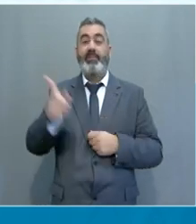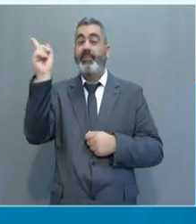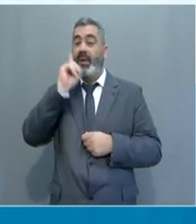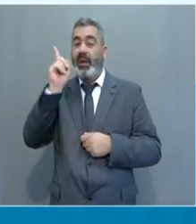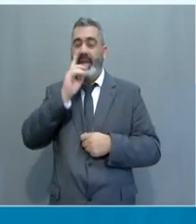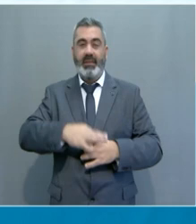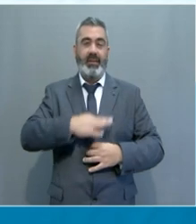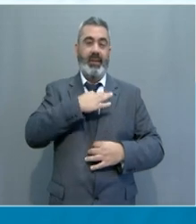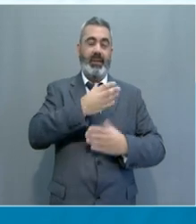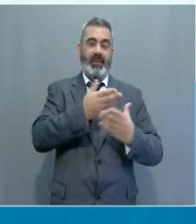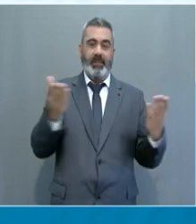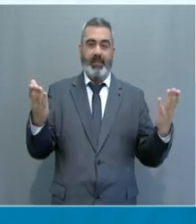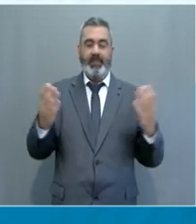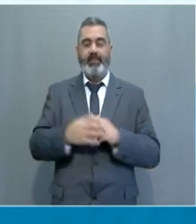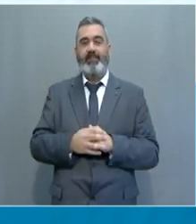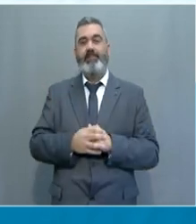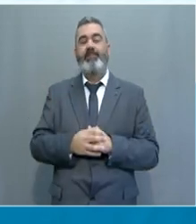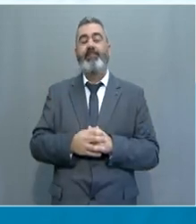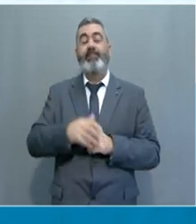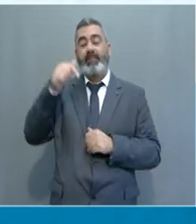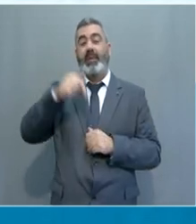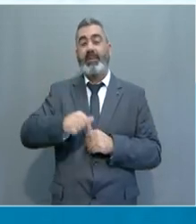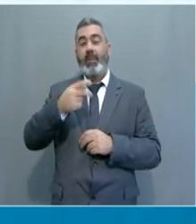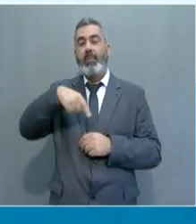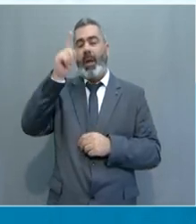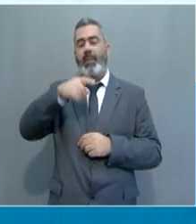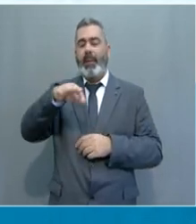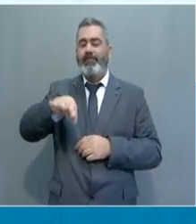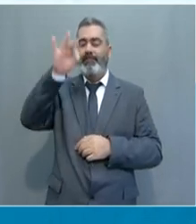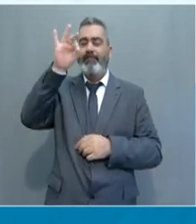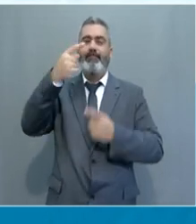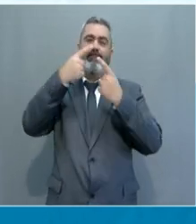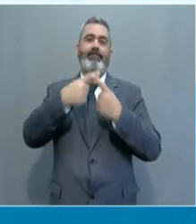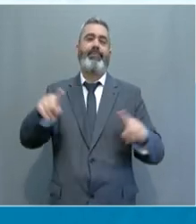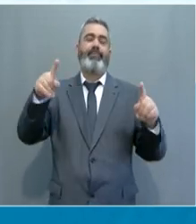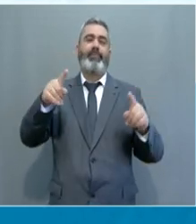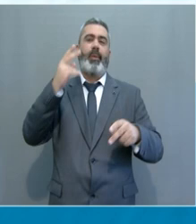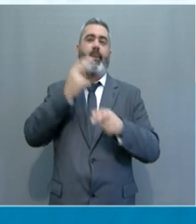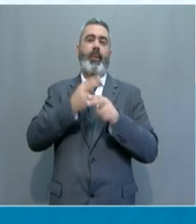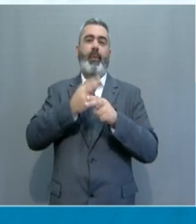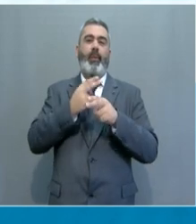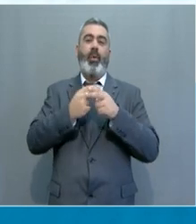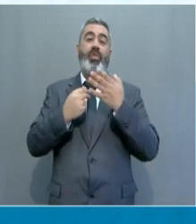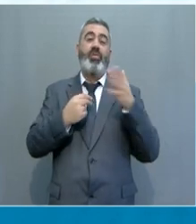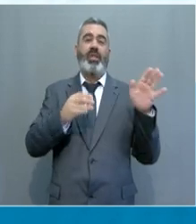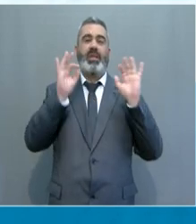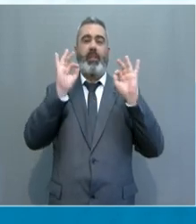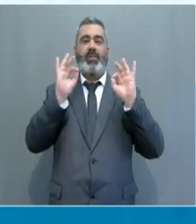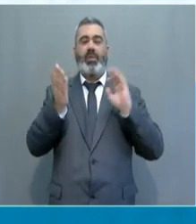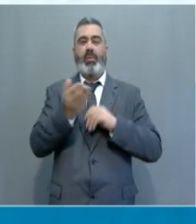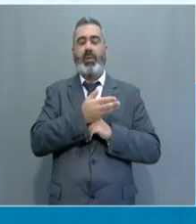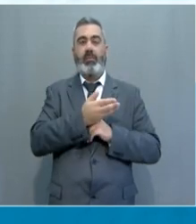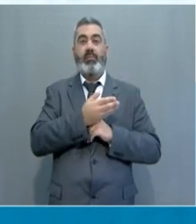κύριοι, σήμερα είναι πραγματικά μια ξεχωριστή μέρα για την Δυτική Μακεδονία, που αποκτά